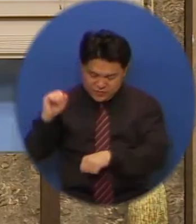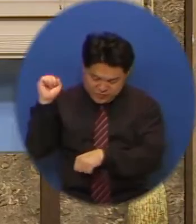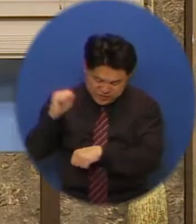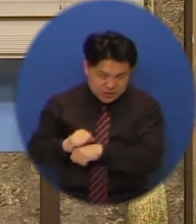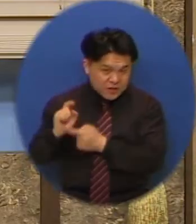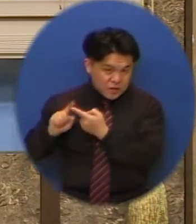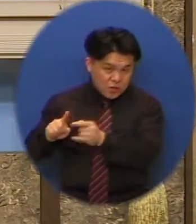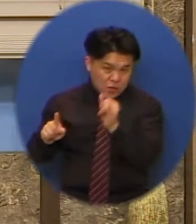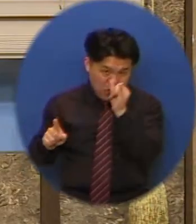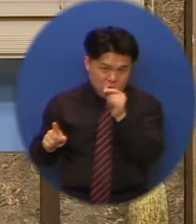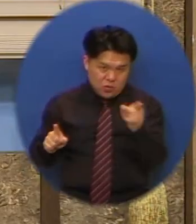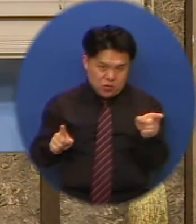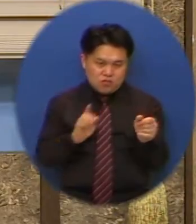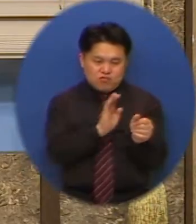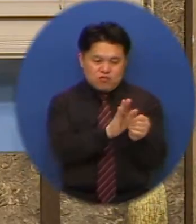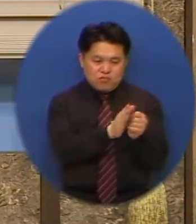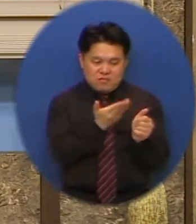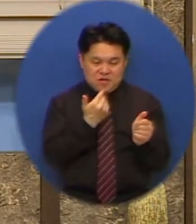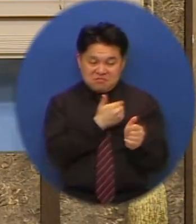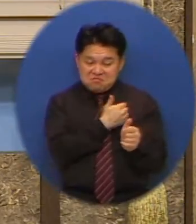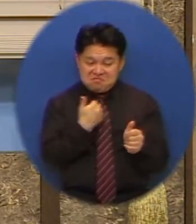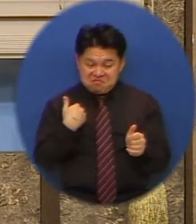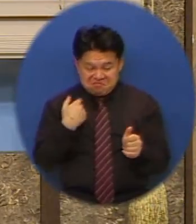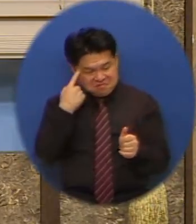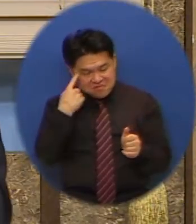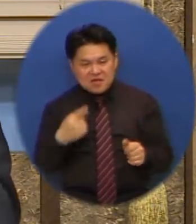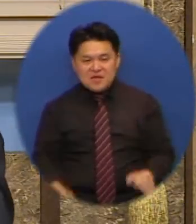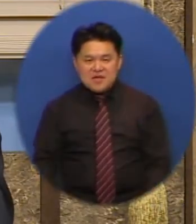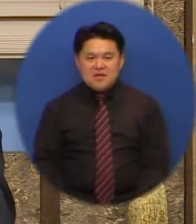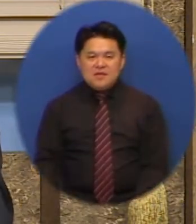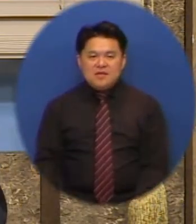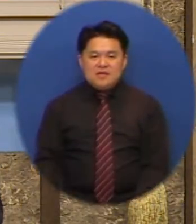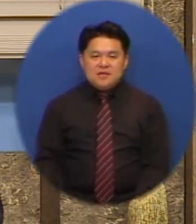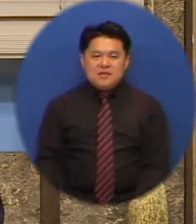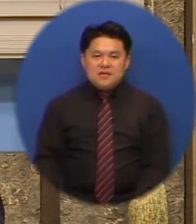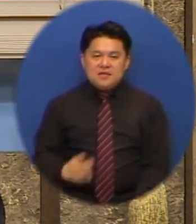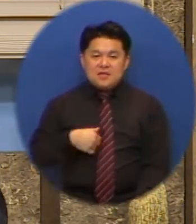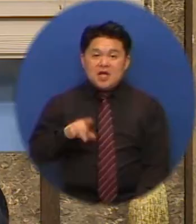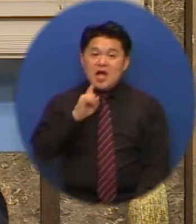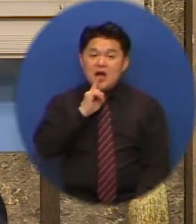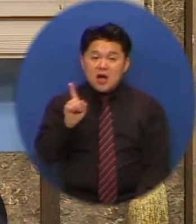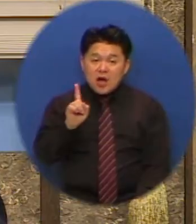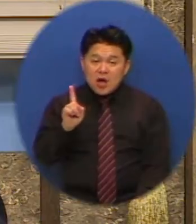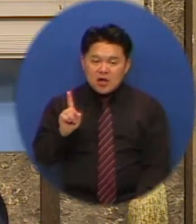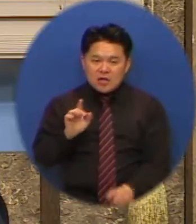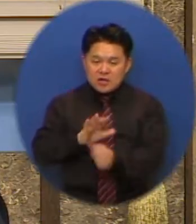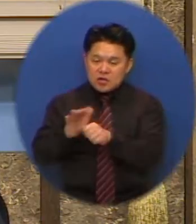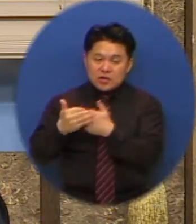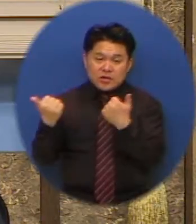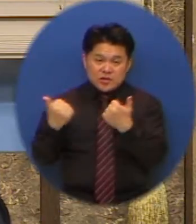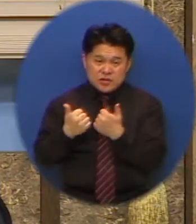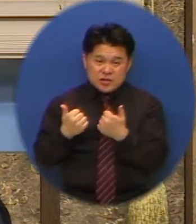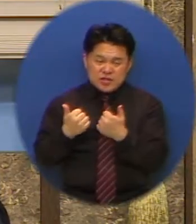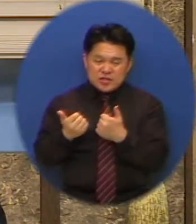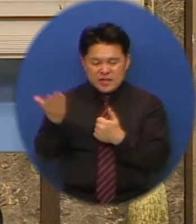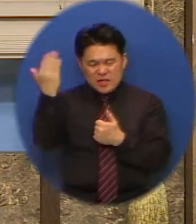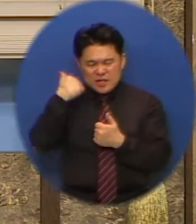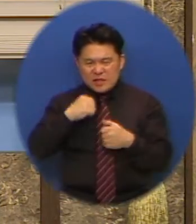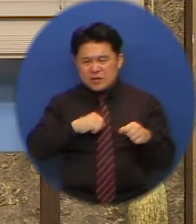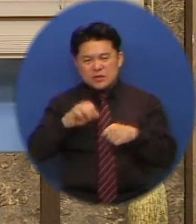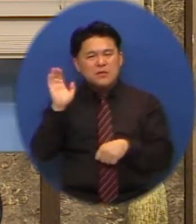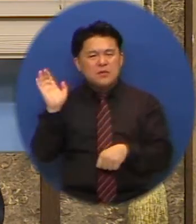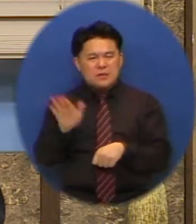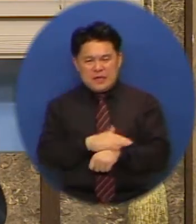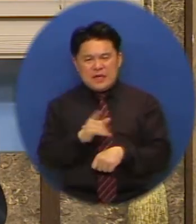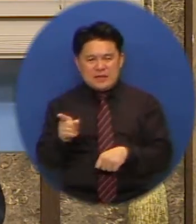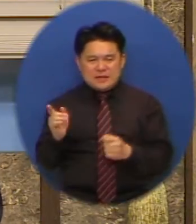한다면은 그런데 굉장히 도움이 될 겁니다. 그런데 제가 서두에 말씀드린 대로 지 협회가 그런 역할을 제대로 못했어요.